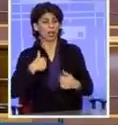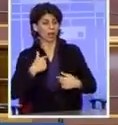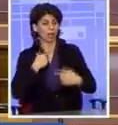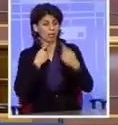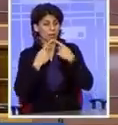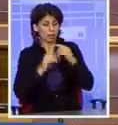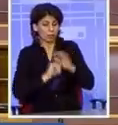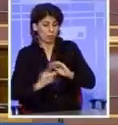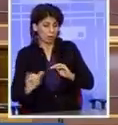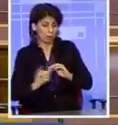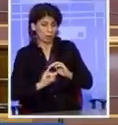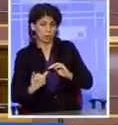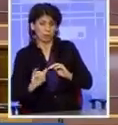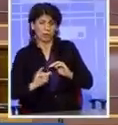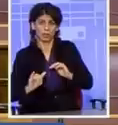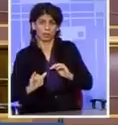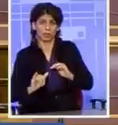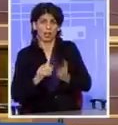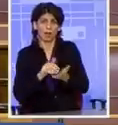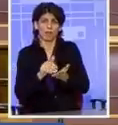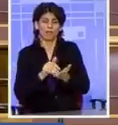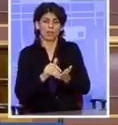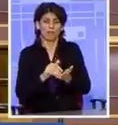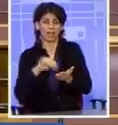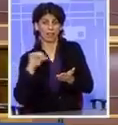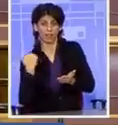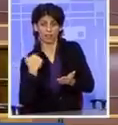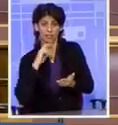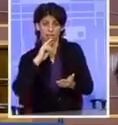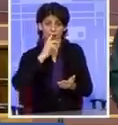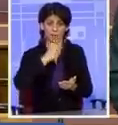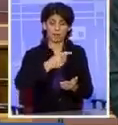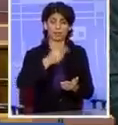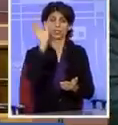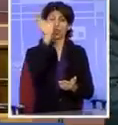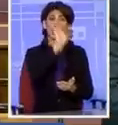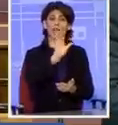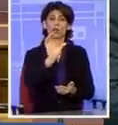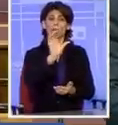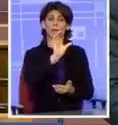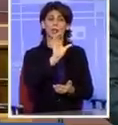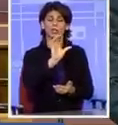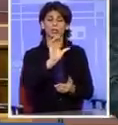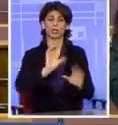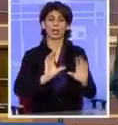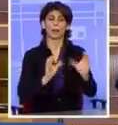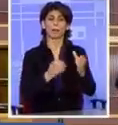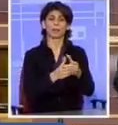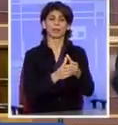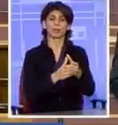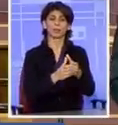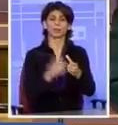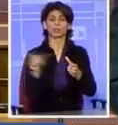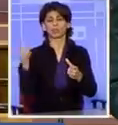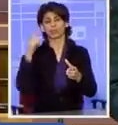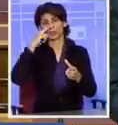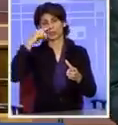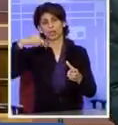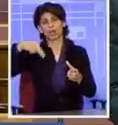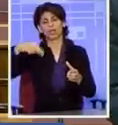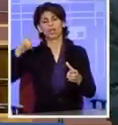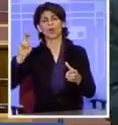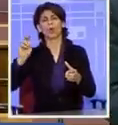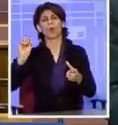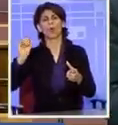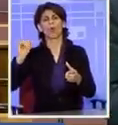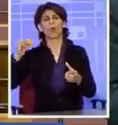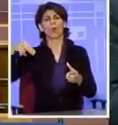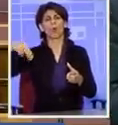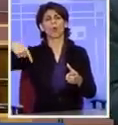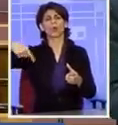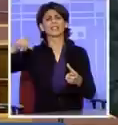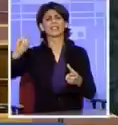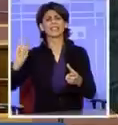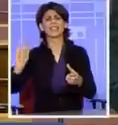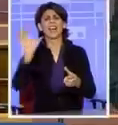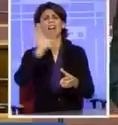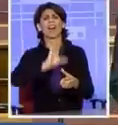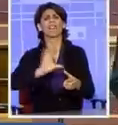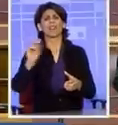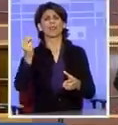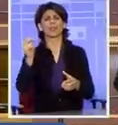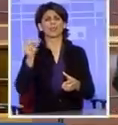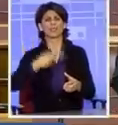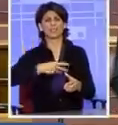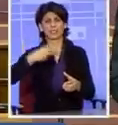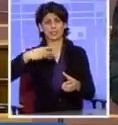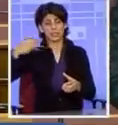Μόλις χθες απάντησε ο Ευρωπαίος Επίτροπος τον Νίκο Τοχουντή, τον Ευρωβουλευτή του ΣΥΡΙΖΑ, ότι χωρίς να